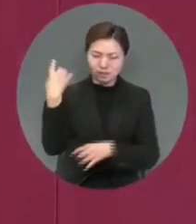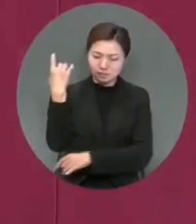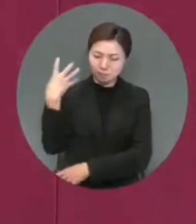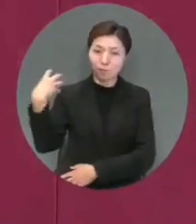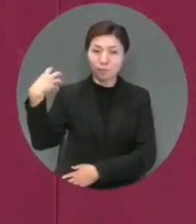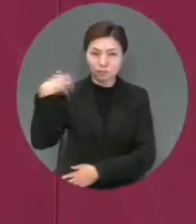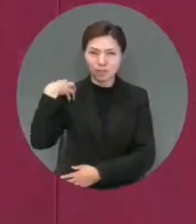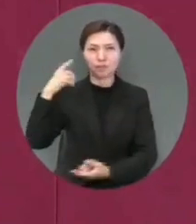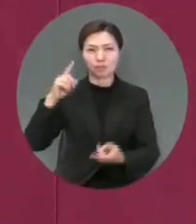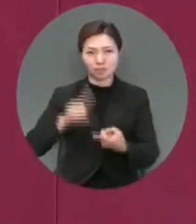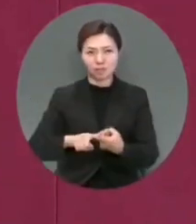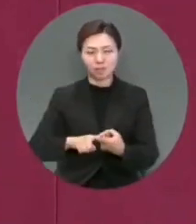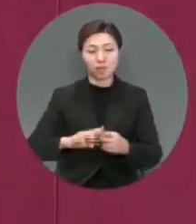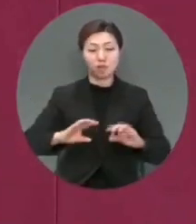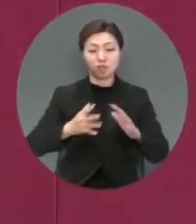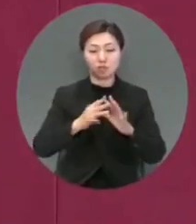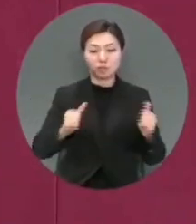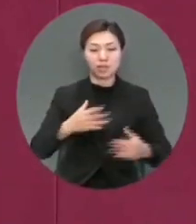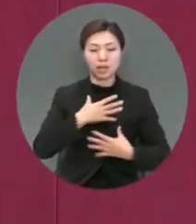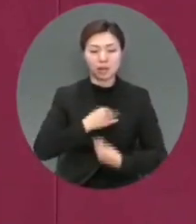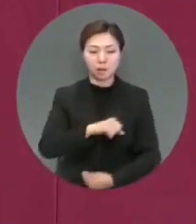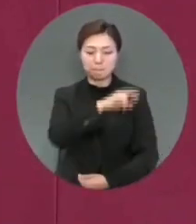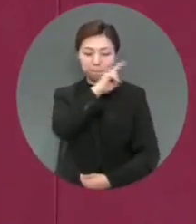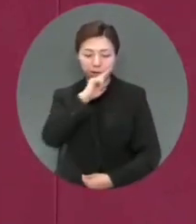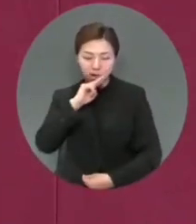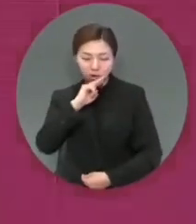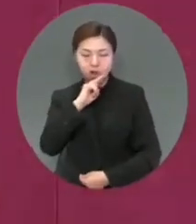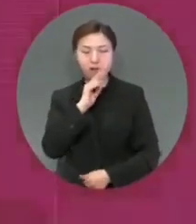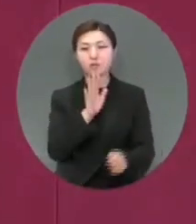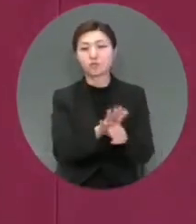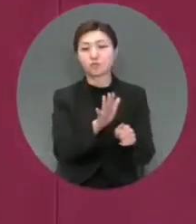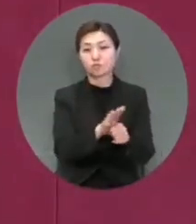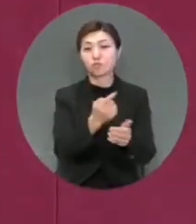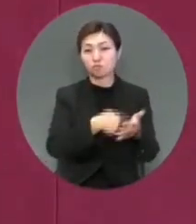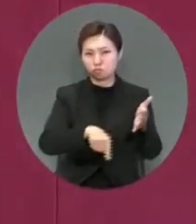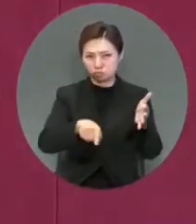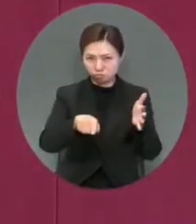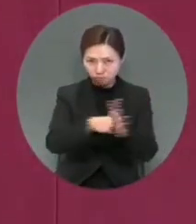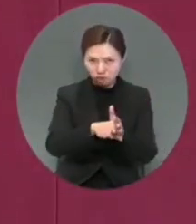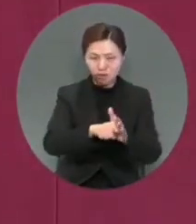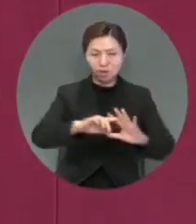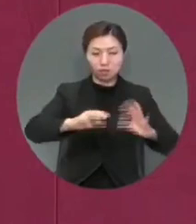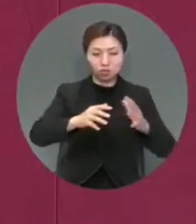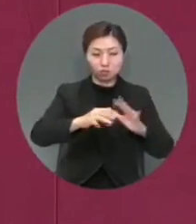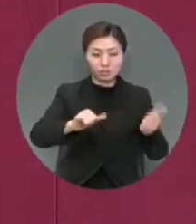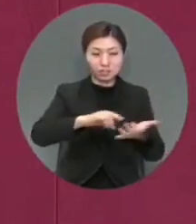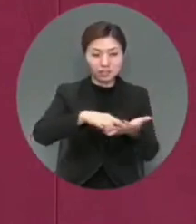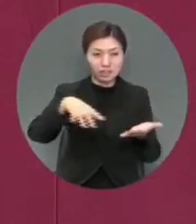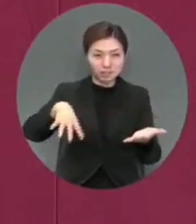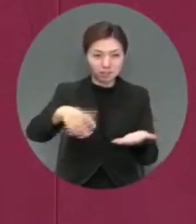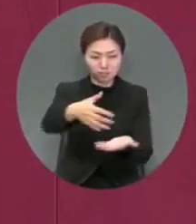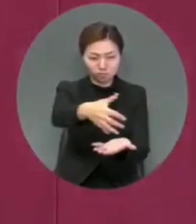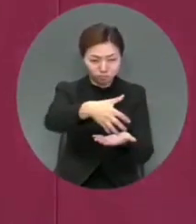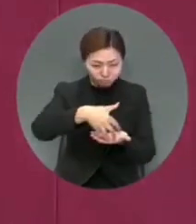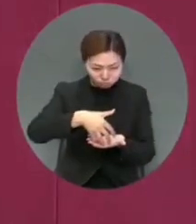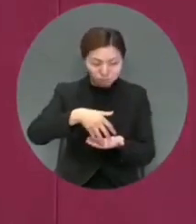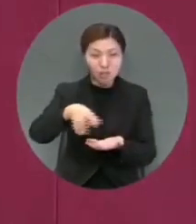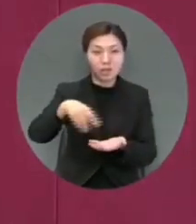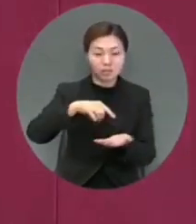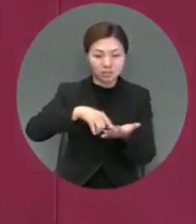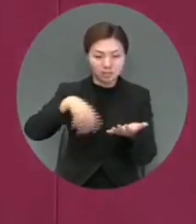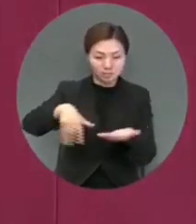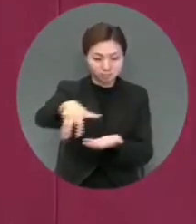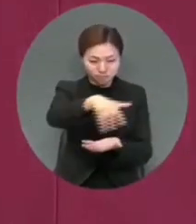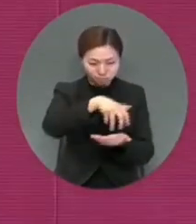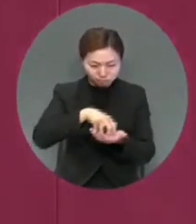편의를 더 철저하게 보장하기 위해 국민의 세금을 충실히 사용하겠습니다. 묻지마